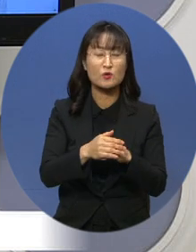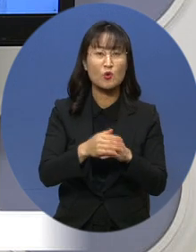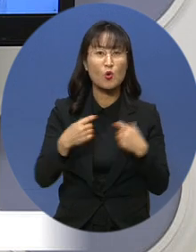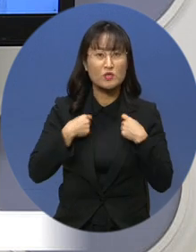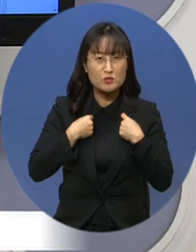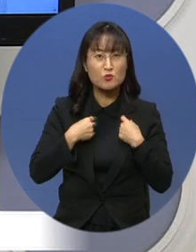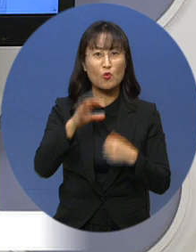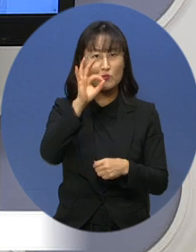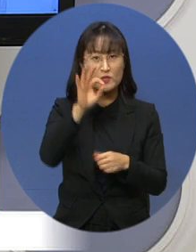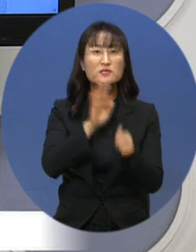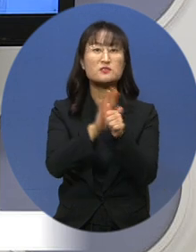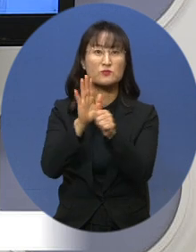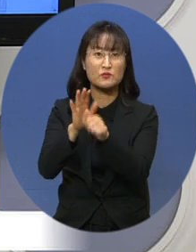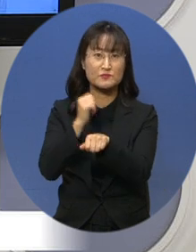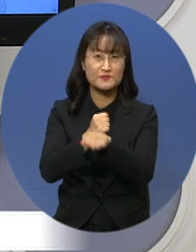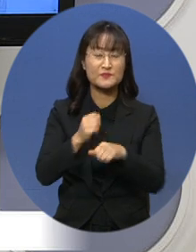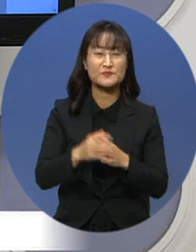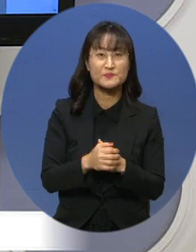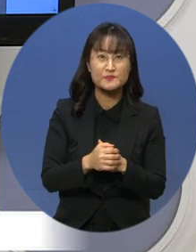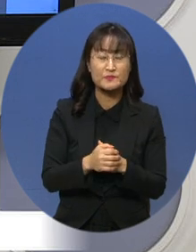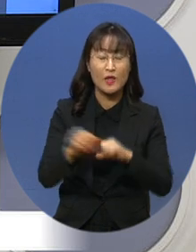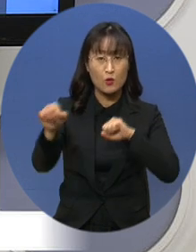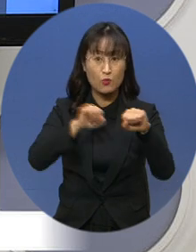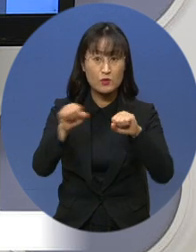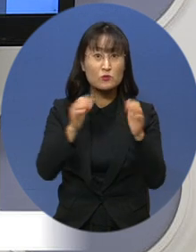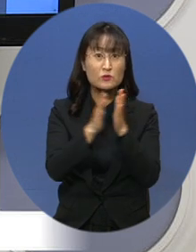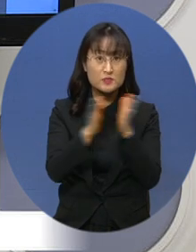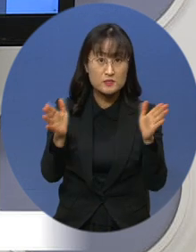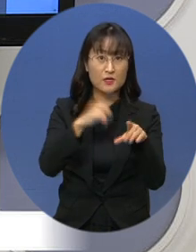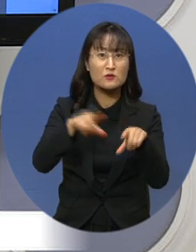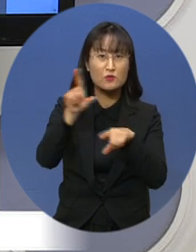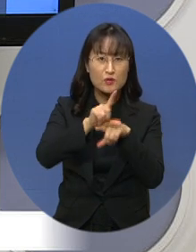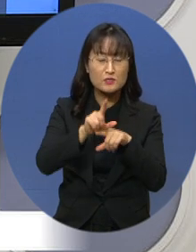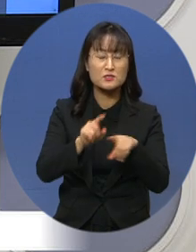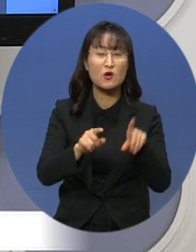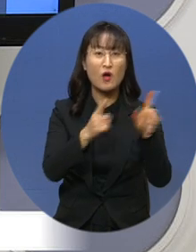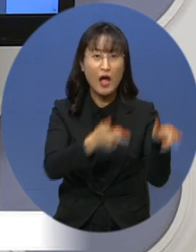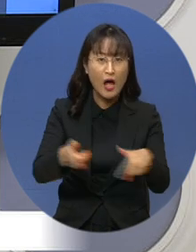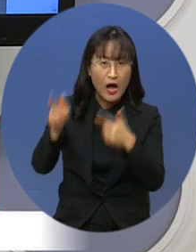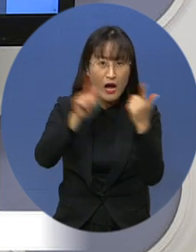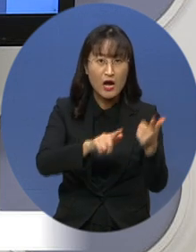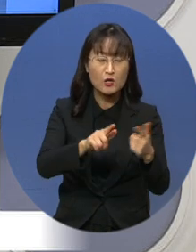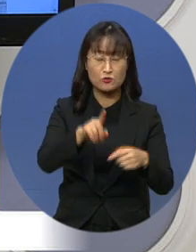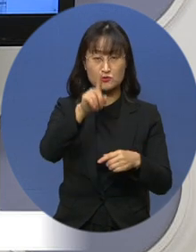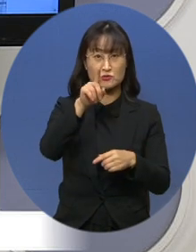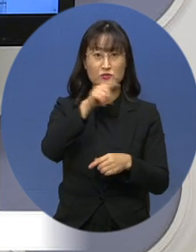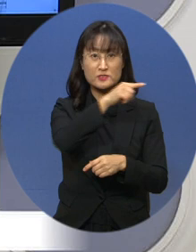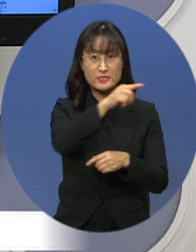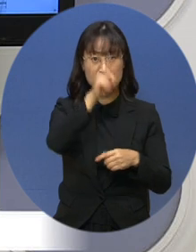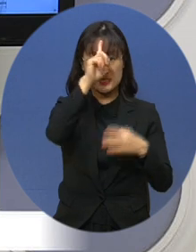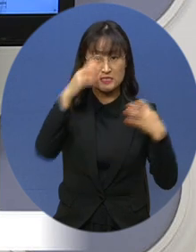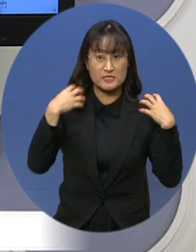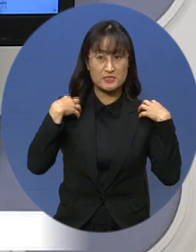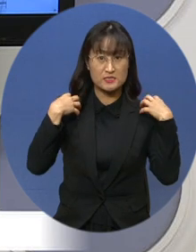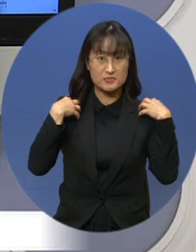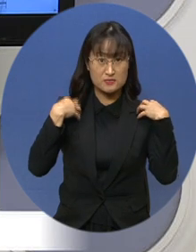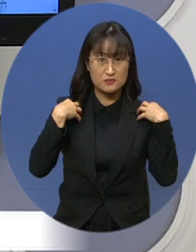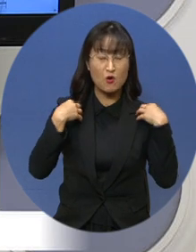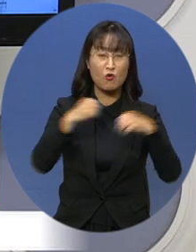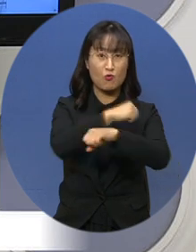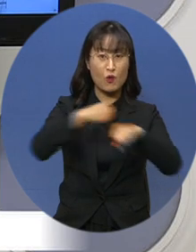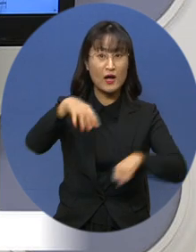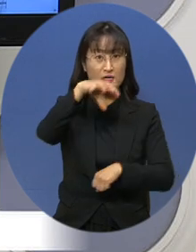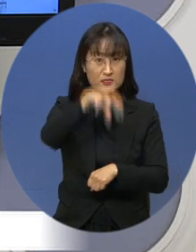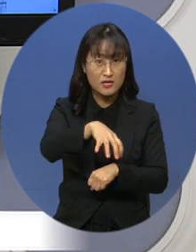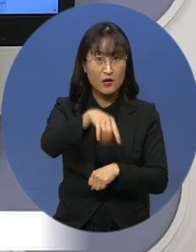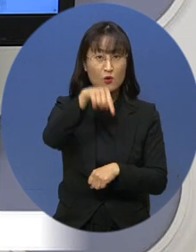계획입니다 캠페인 시작과 함께 1일 서울시청 광장에서 요기 60 2일간의 희망나눔